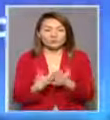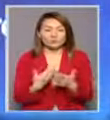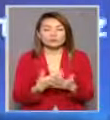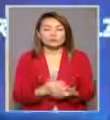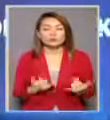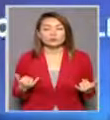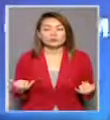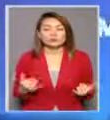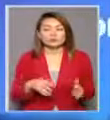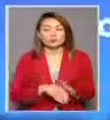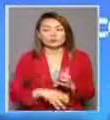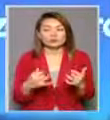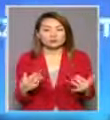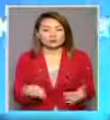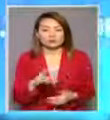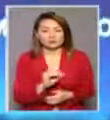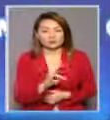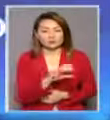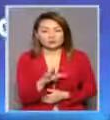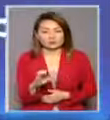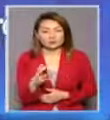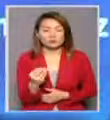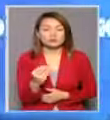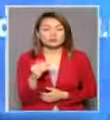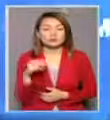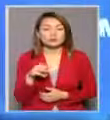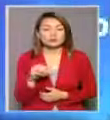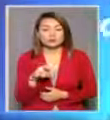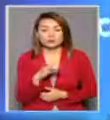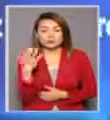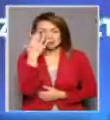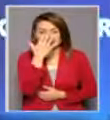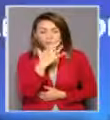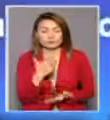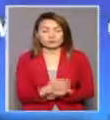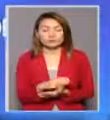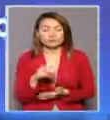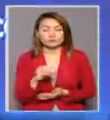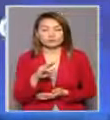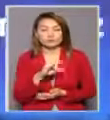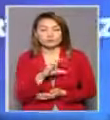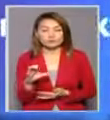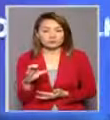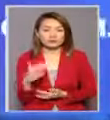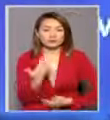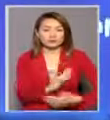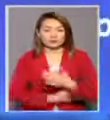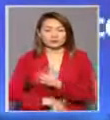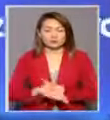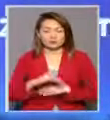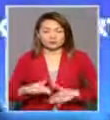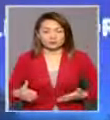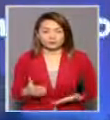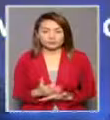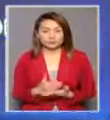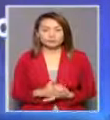примеру, сейчас там есть просто настольный теннис для детей с ограниченными возможностями по зрению, настольный теннис для детей с